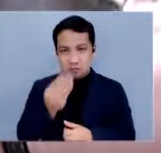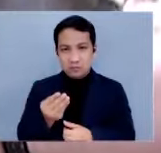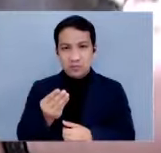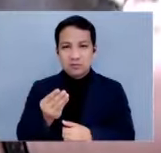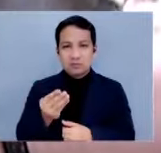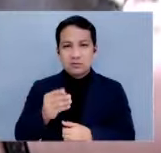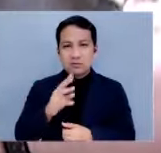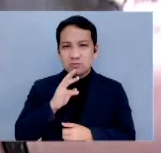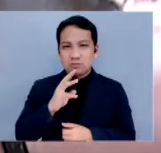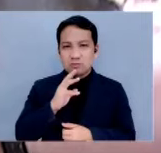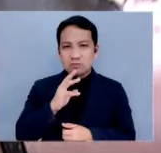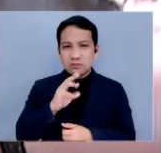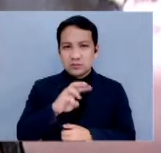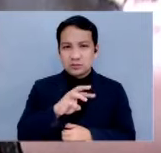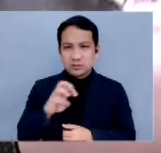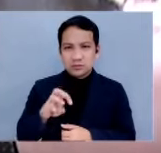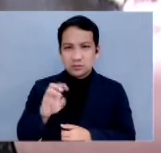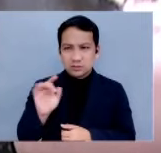kasi